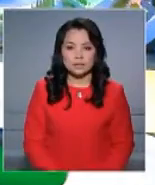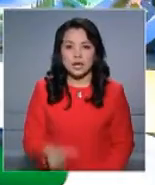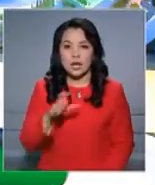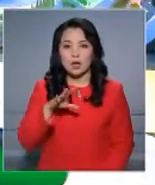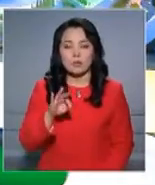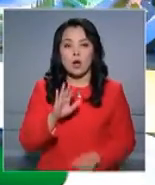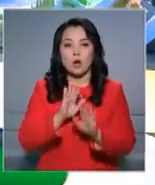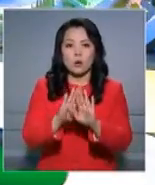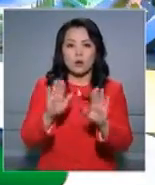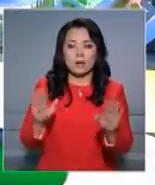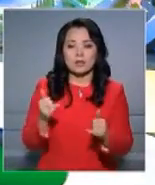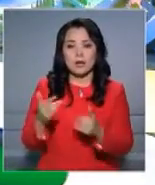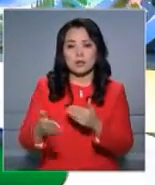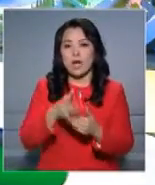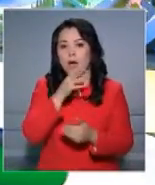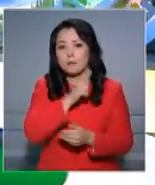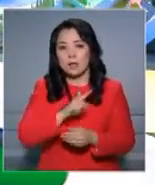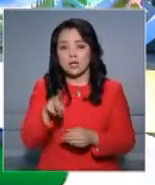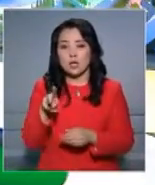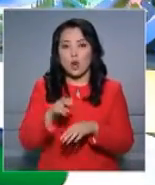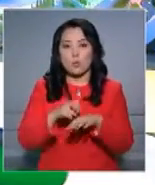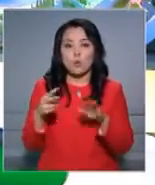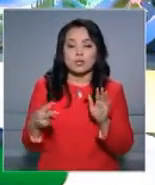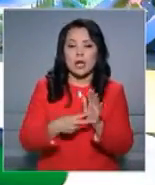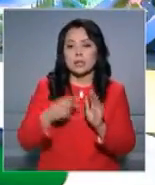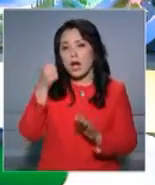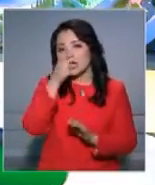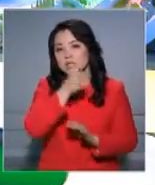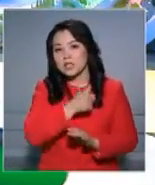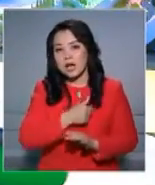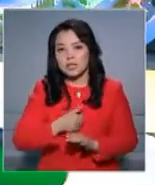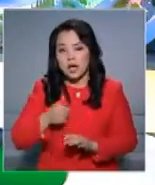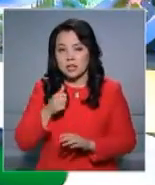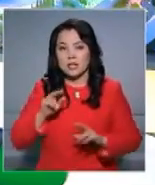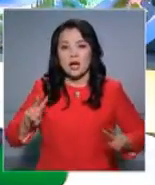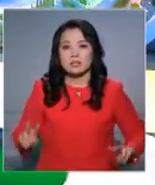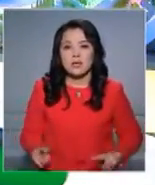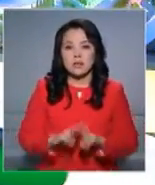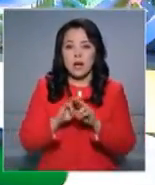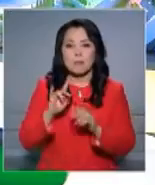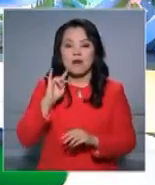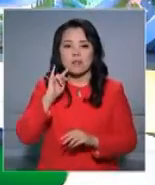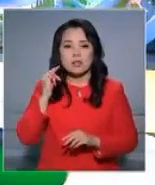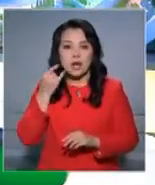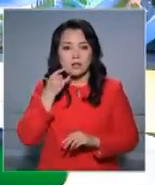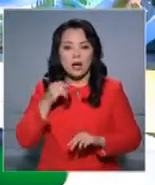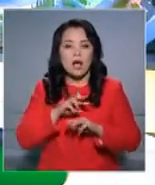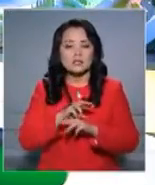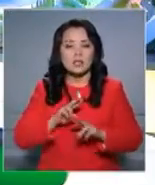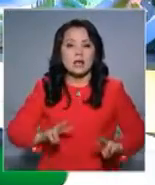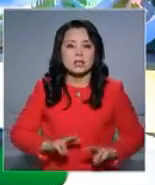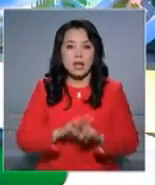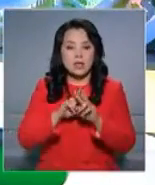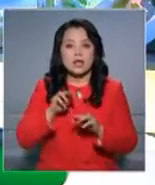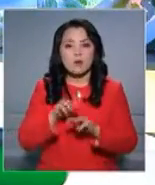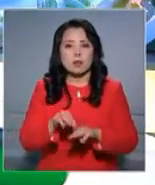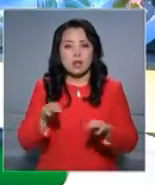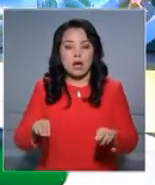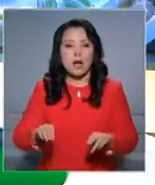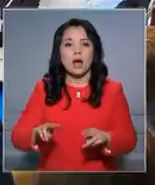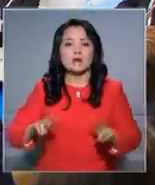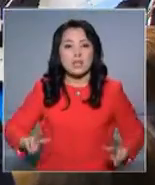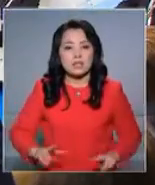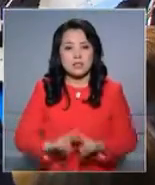Экспо көрмесі жақындап қалғандықтан 2017 жылға дейін Астана-Павлодар, Астана-Теміртау және Астана-Петропавл